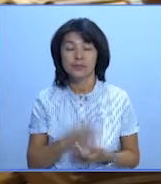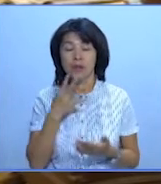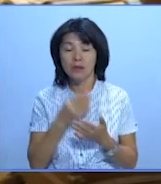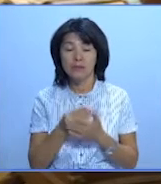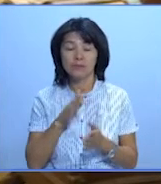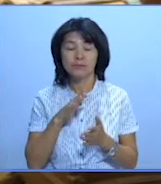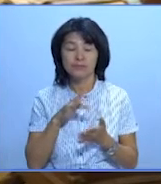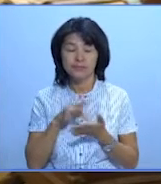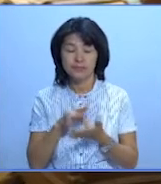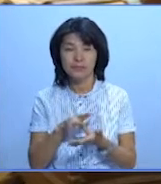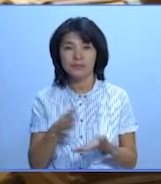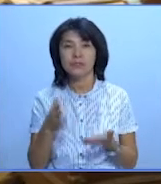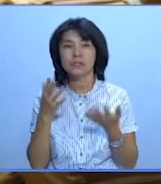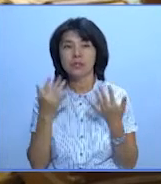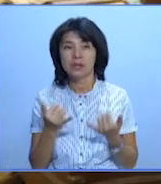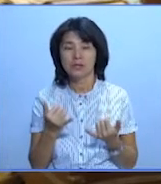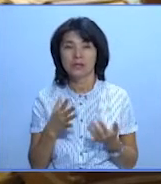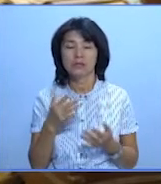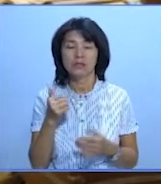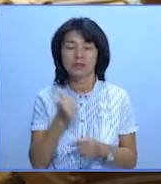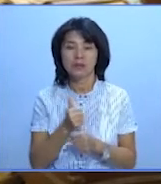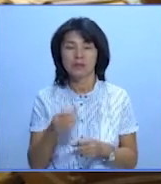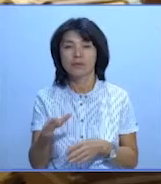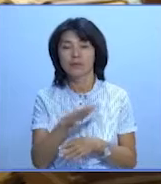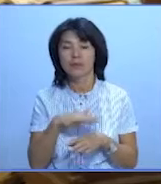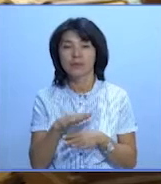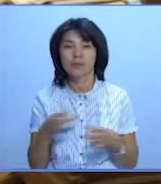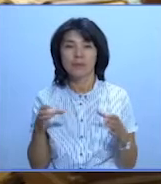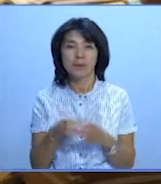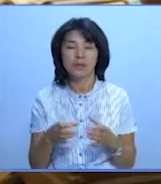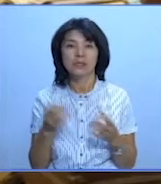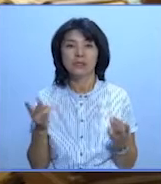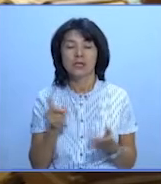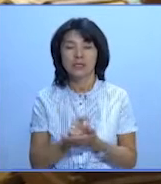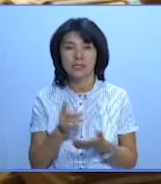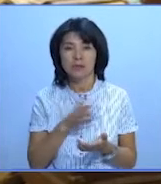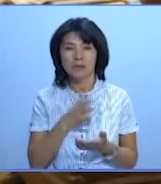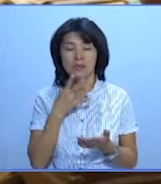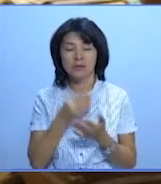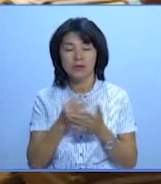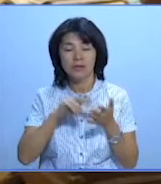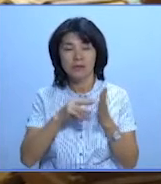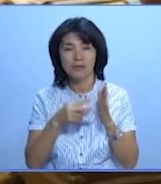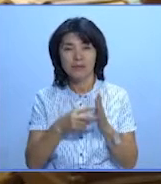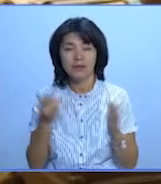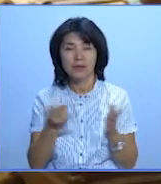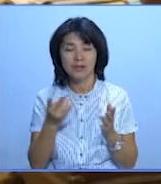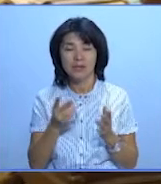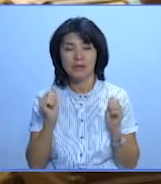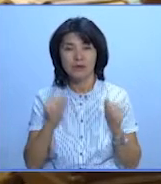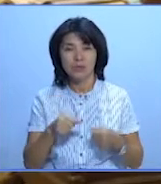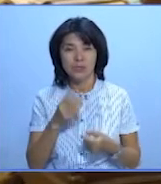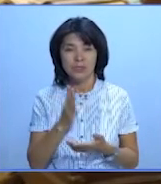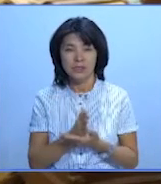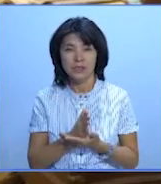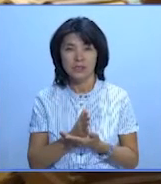басшысы елбасы өз сөзінде азаматтарға кандидатура ұсынуға, пікірсайыс жүргізуге және өз бағдарламаларын ұсынуға тең мүмкіндіктер беру